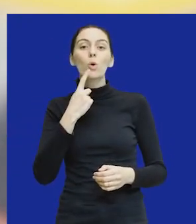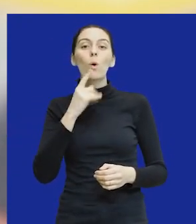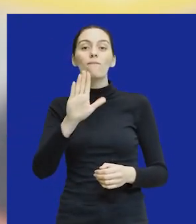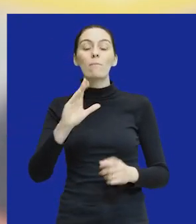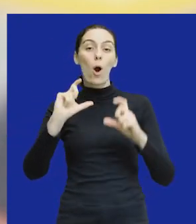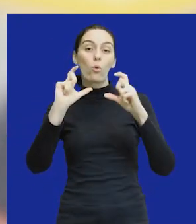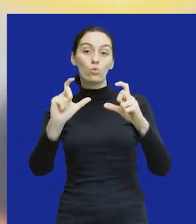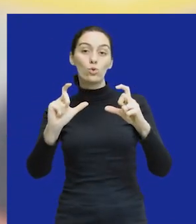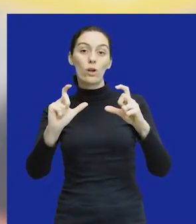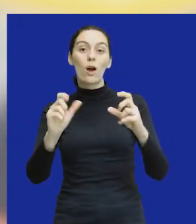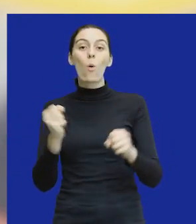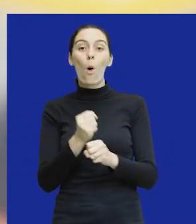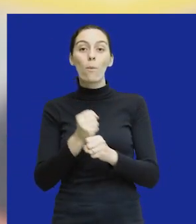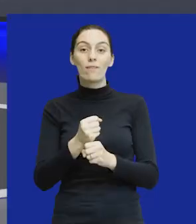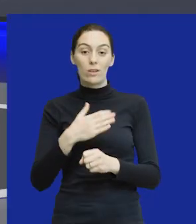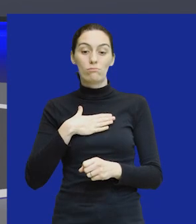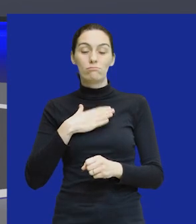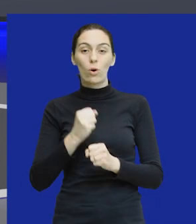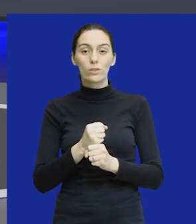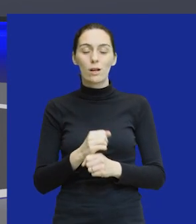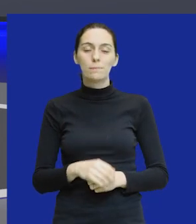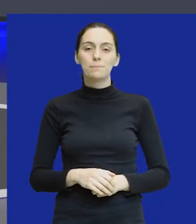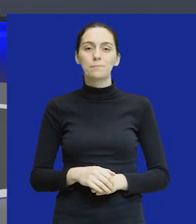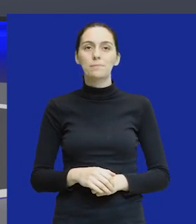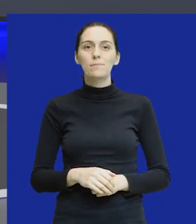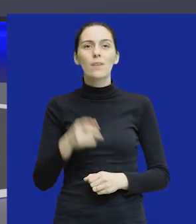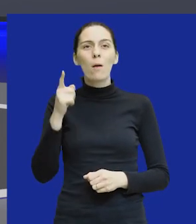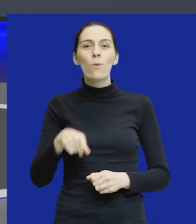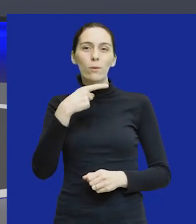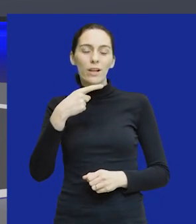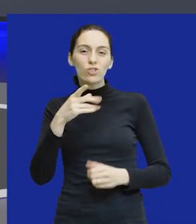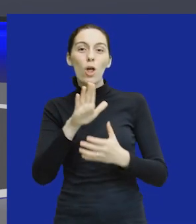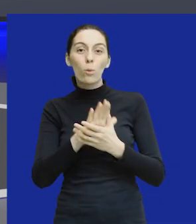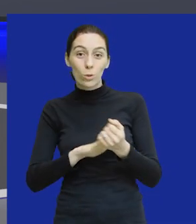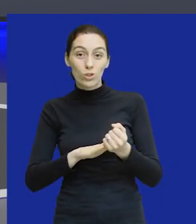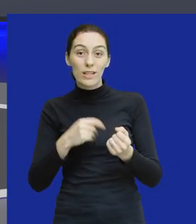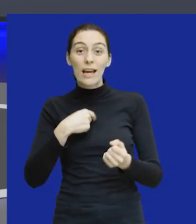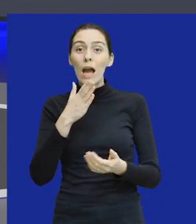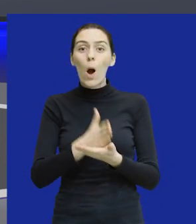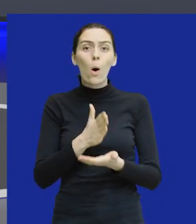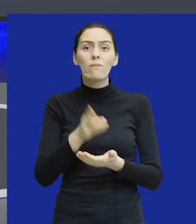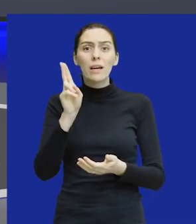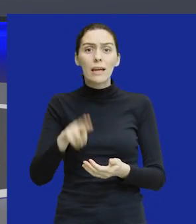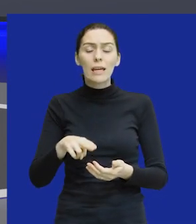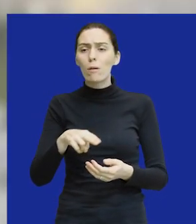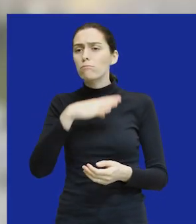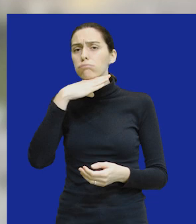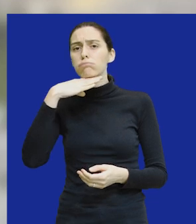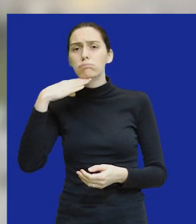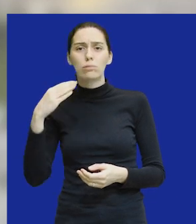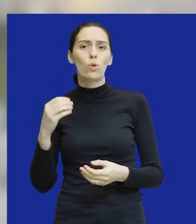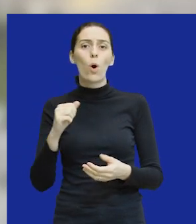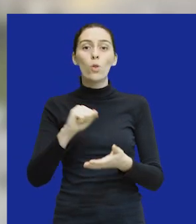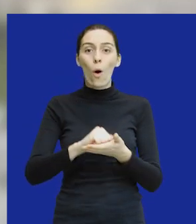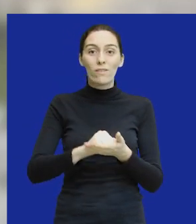je uzor u obavljanju novinarskog posla. Ja moram reći da od samog početka imam uvijek